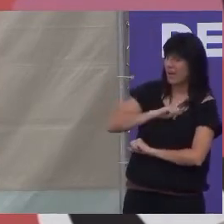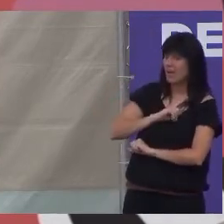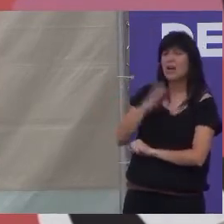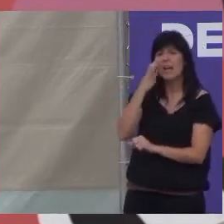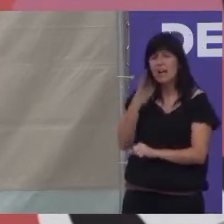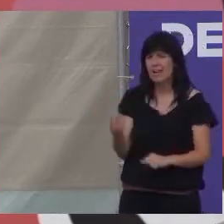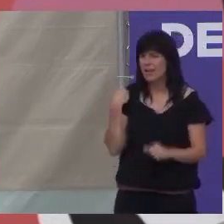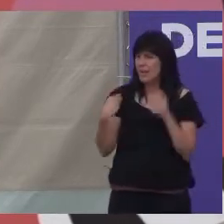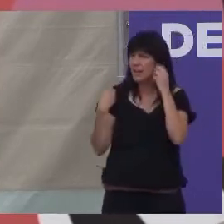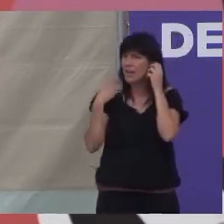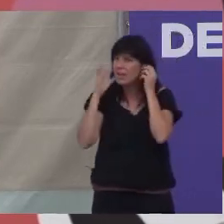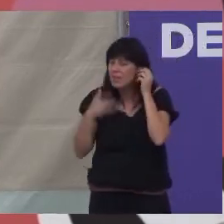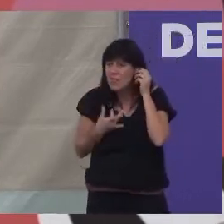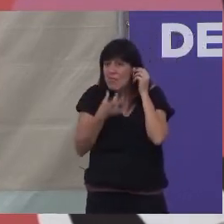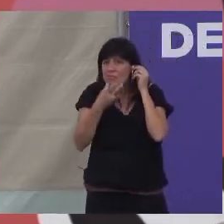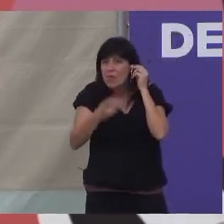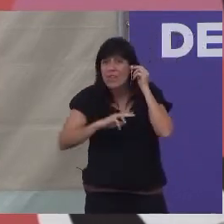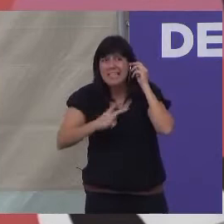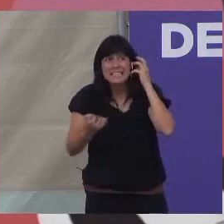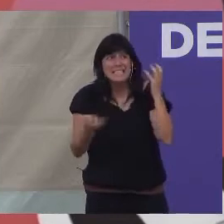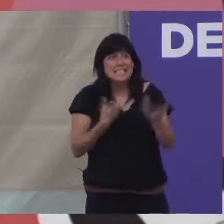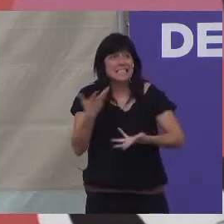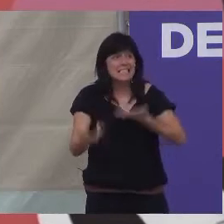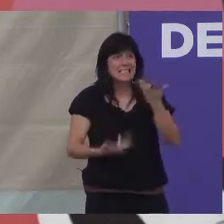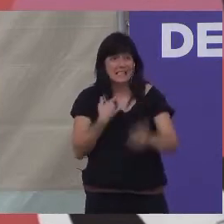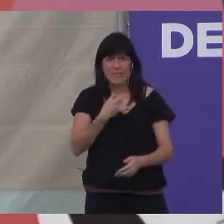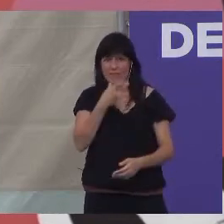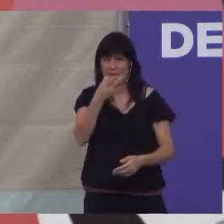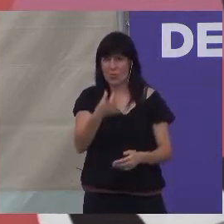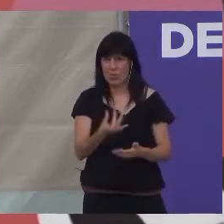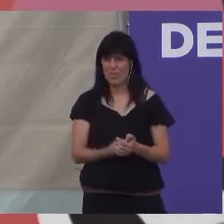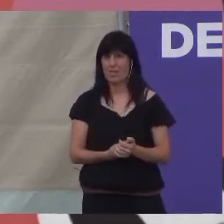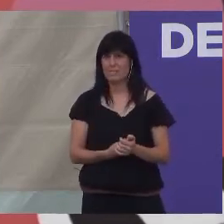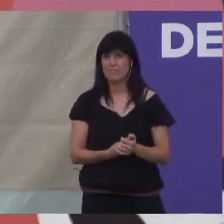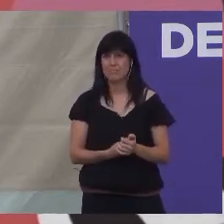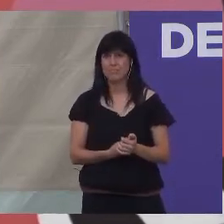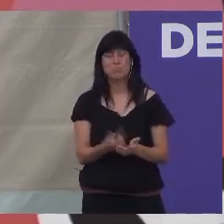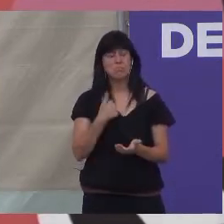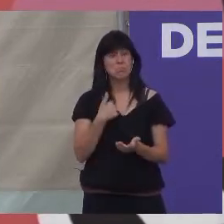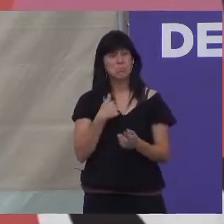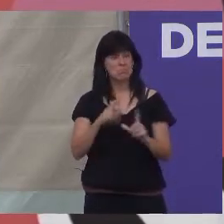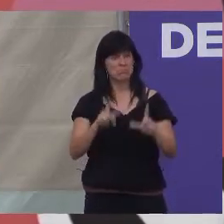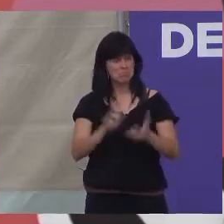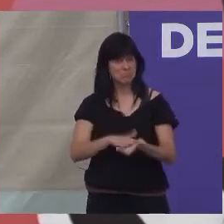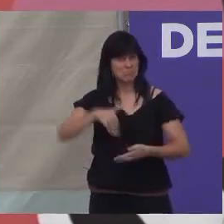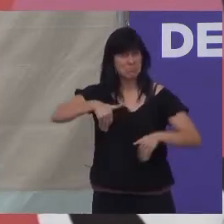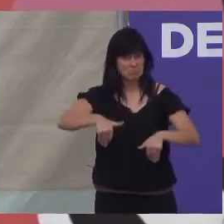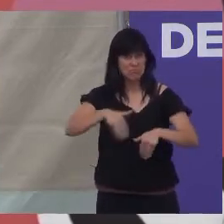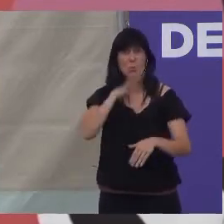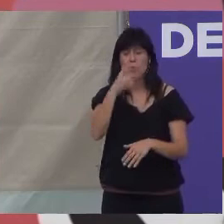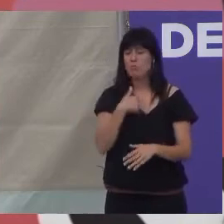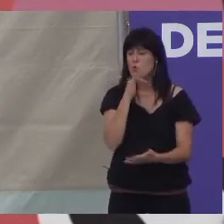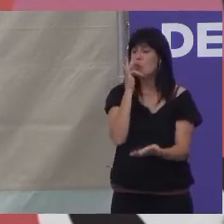pregunten y em fa vergonya no saber qué respondre. Em presente per compromís polític